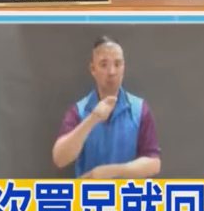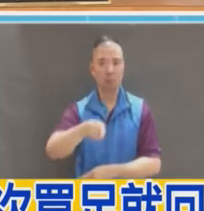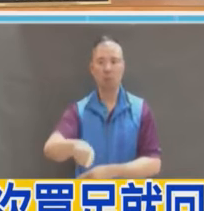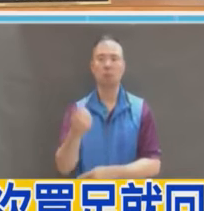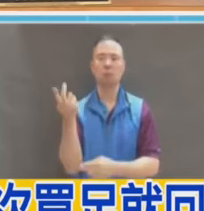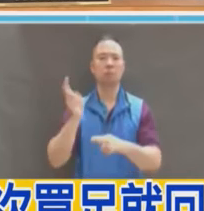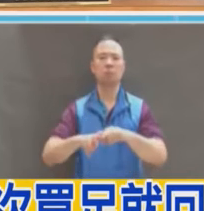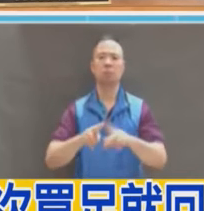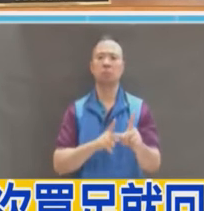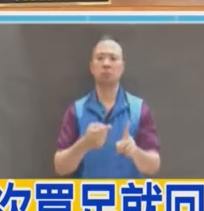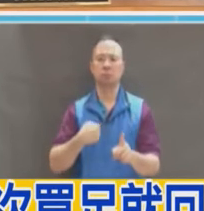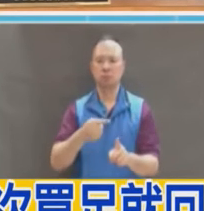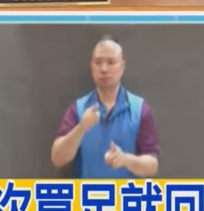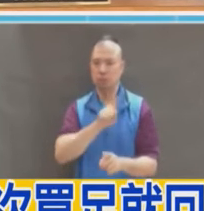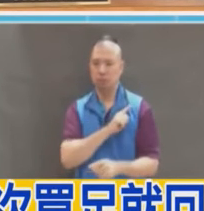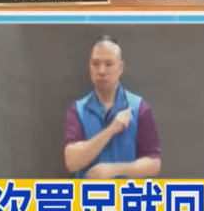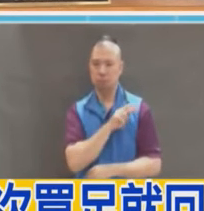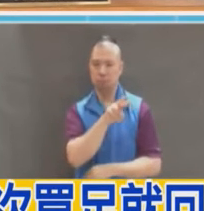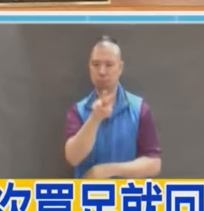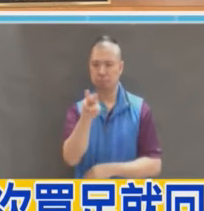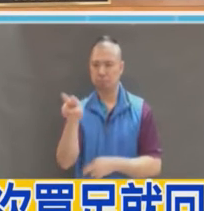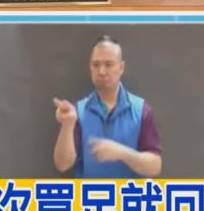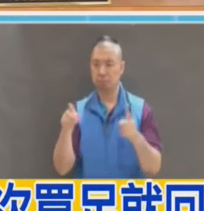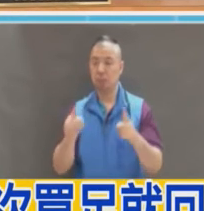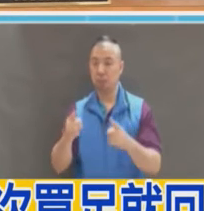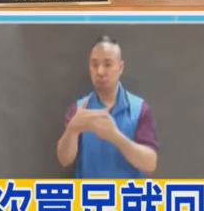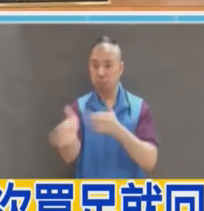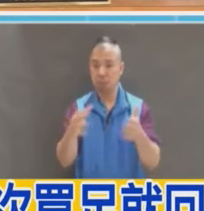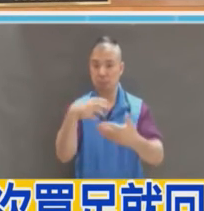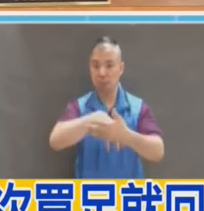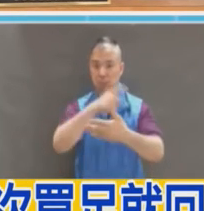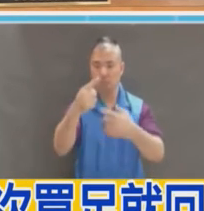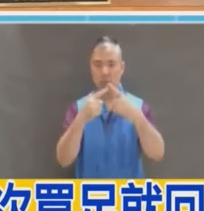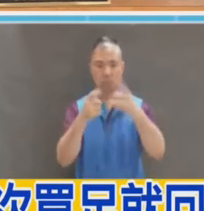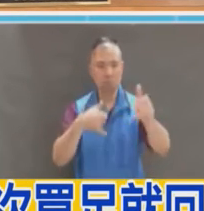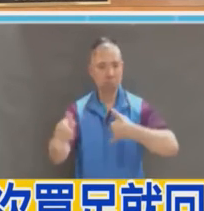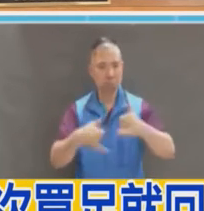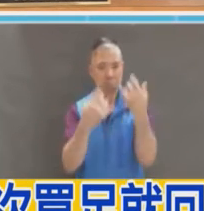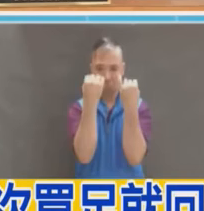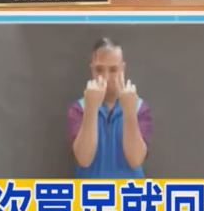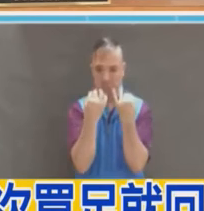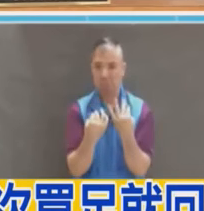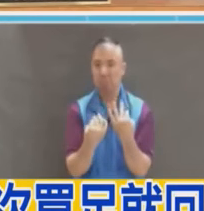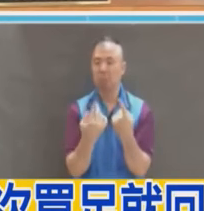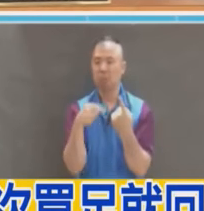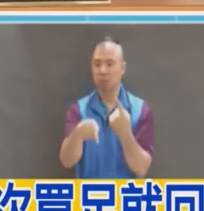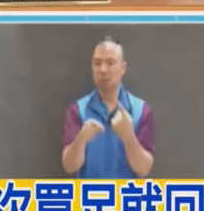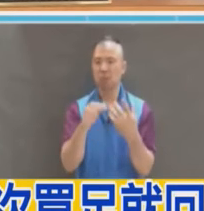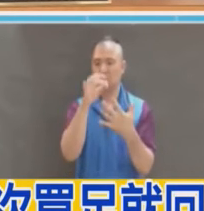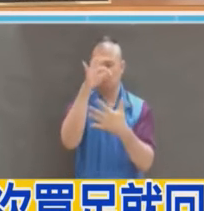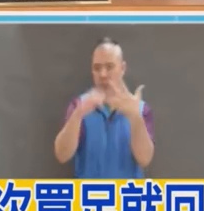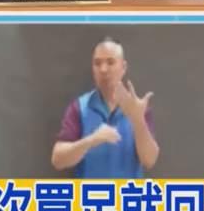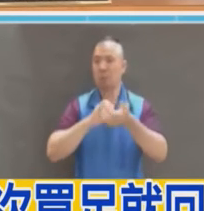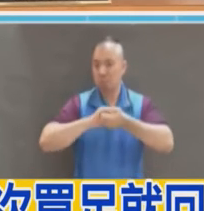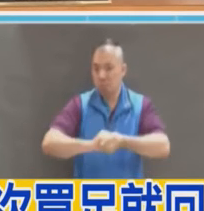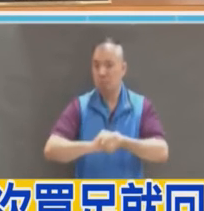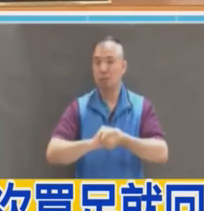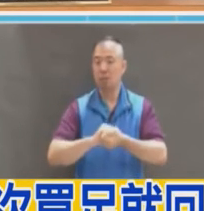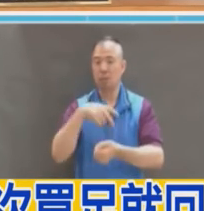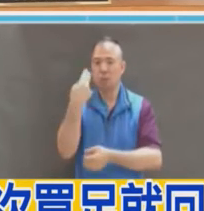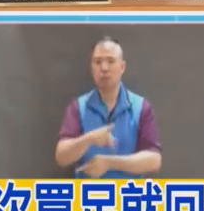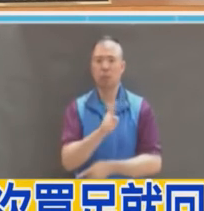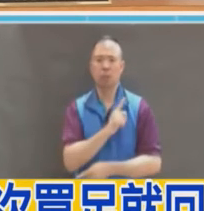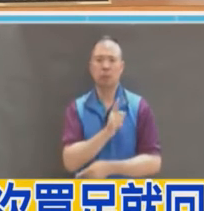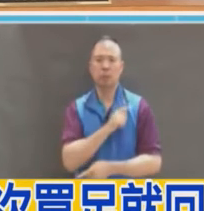所以卖场人流绝对不可以超过 1/2。 今天我去看了，目前做的大家都按照这个标准，